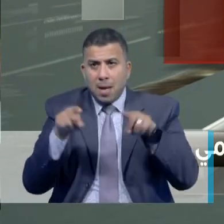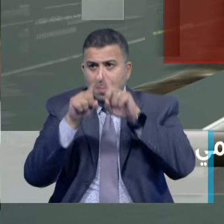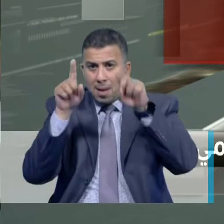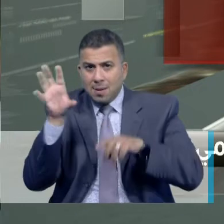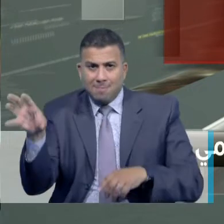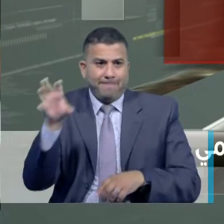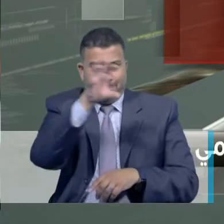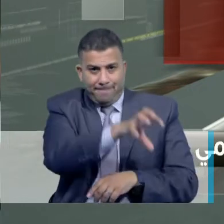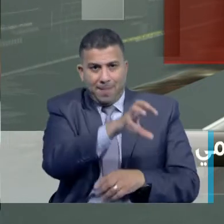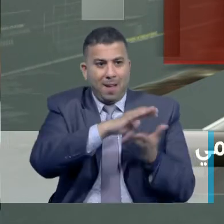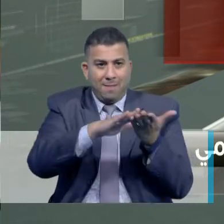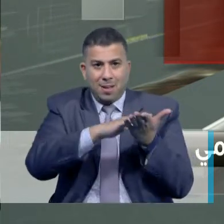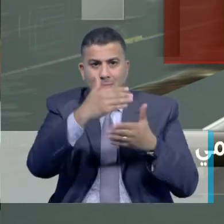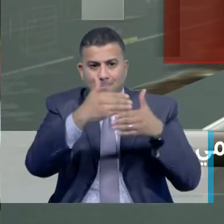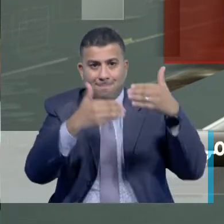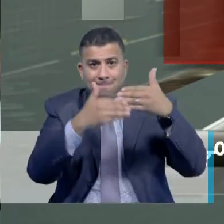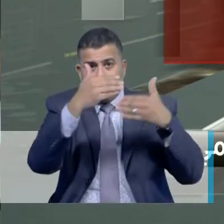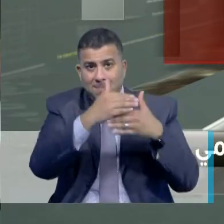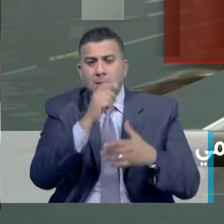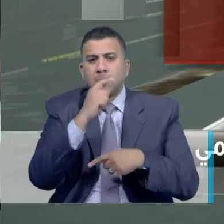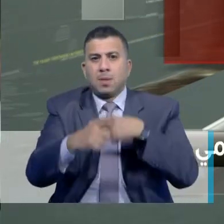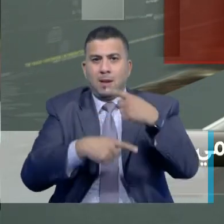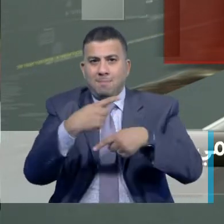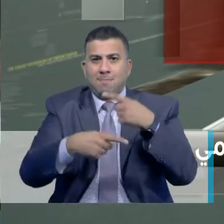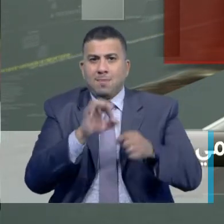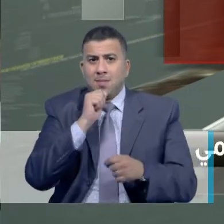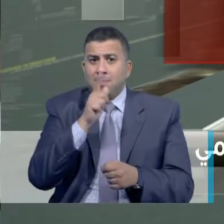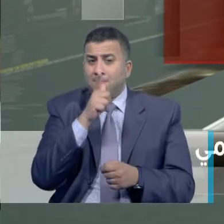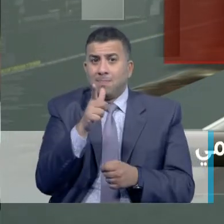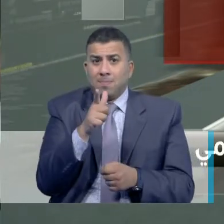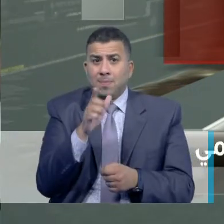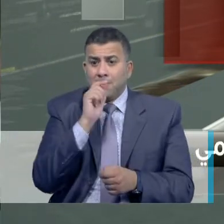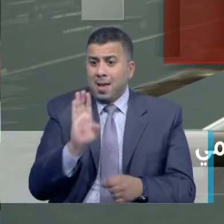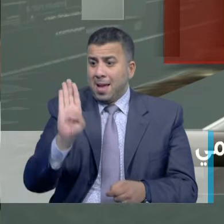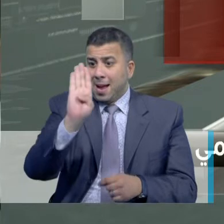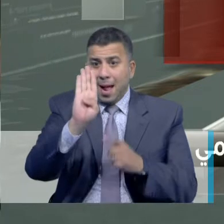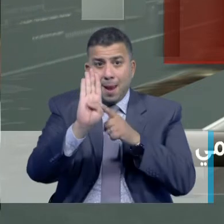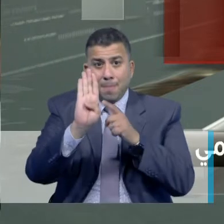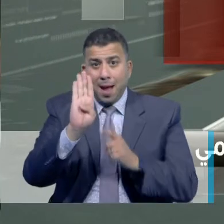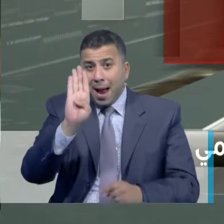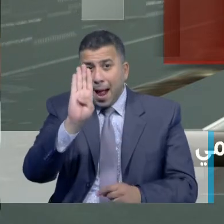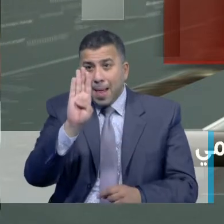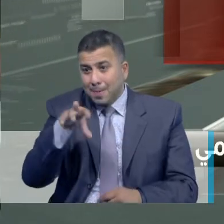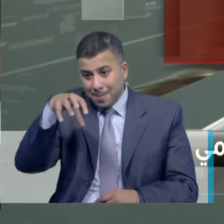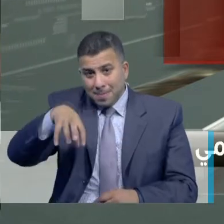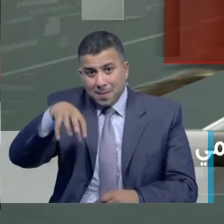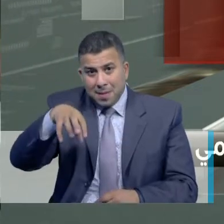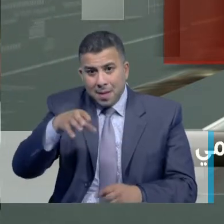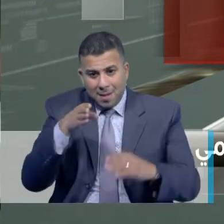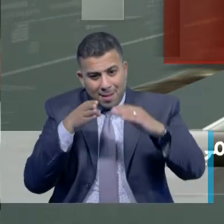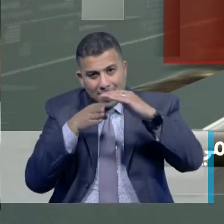هذه الأماكن عشان نكمل يعني. وستصبح كلبة من هذه الجهة من